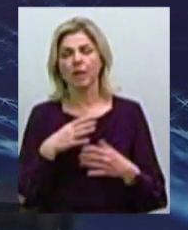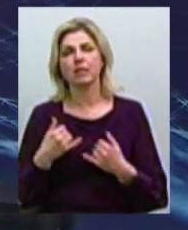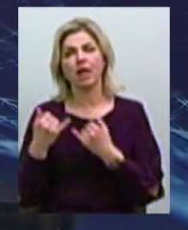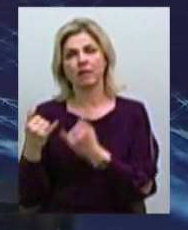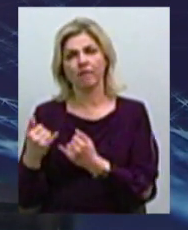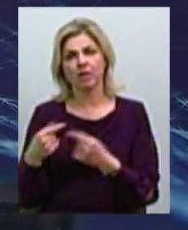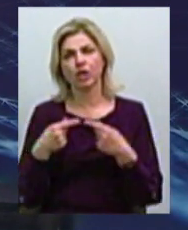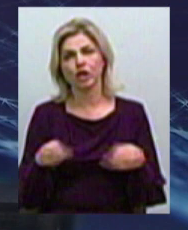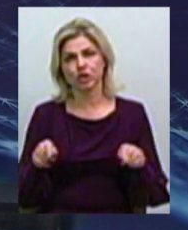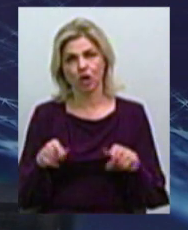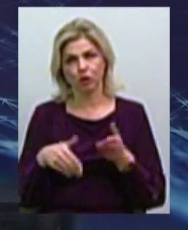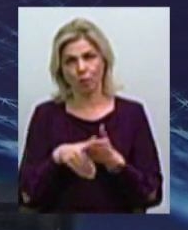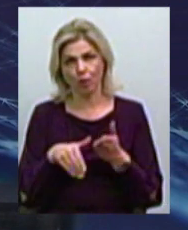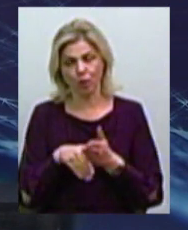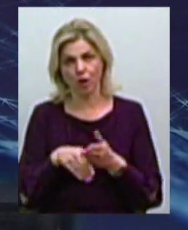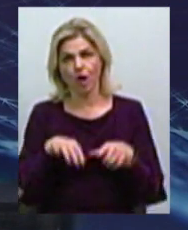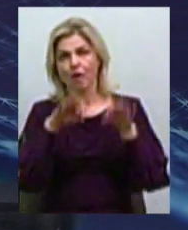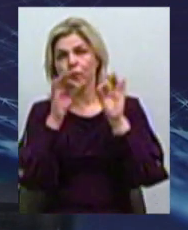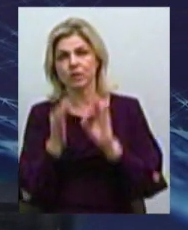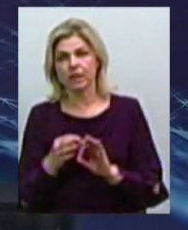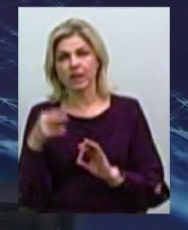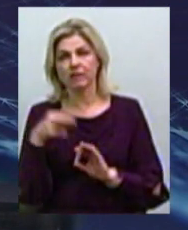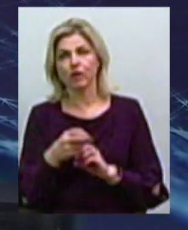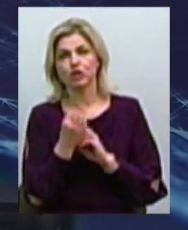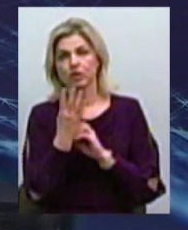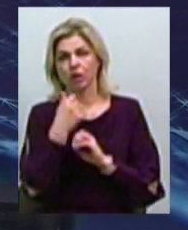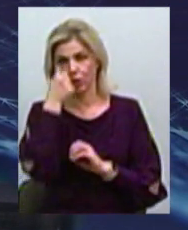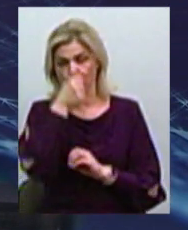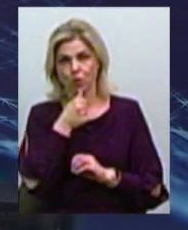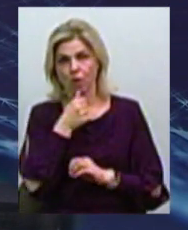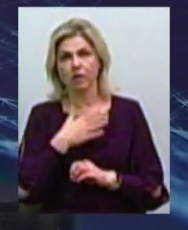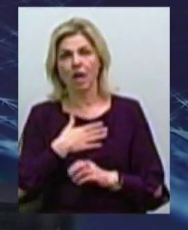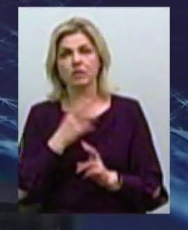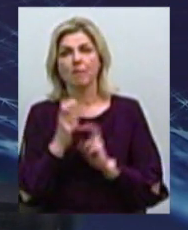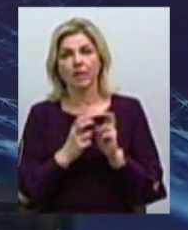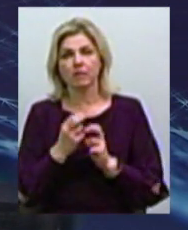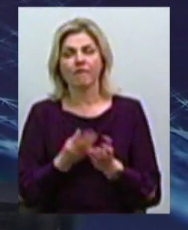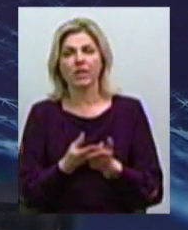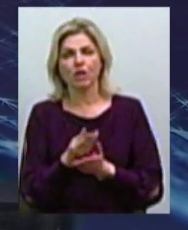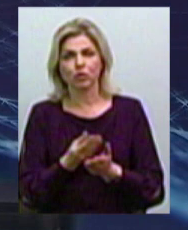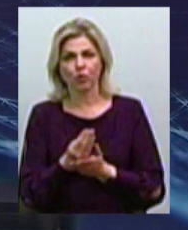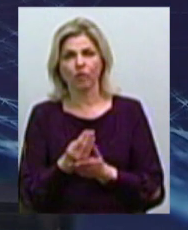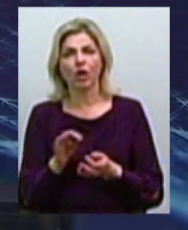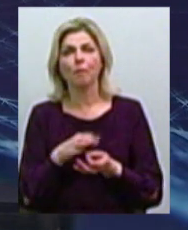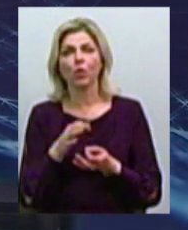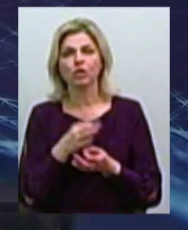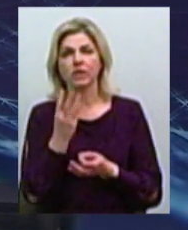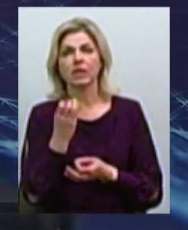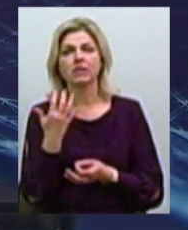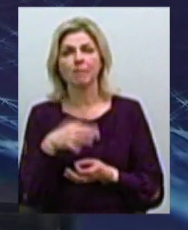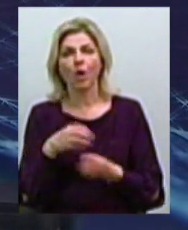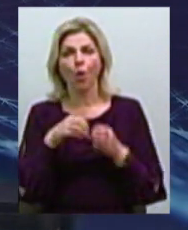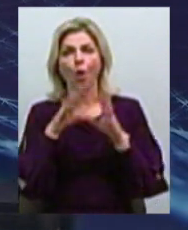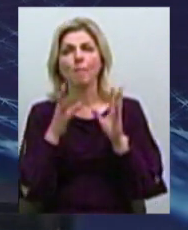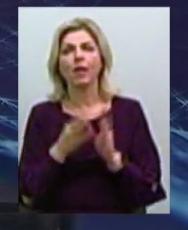от восени 2014 року наше підприємство профінансувало на той момент пошиття 350